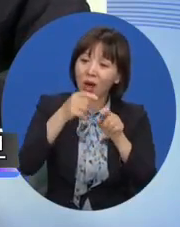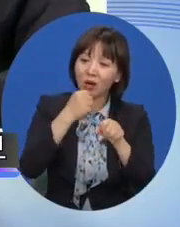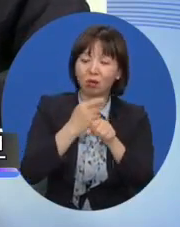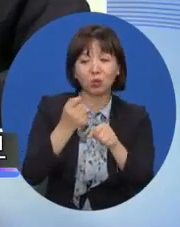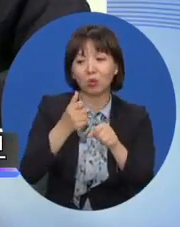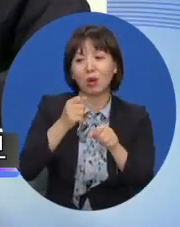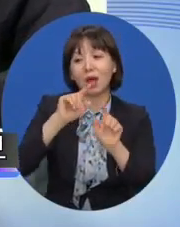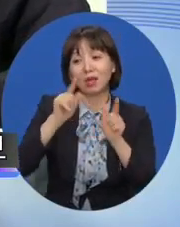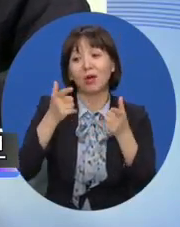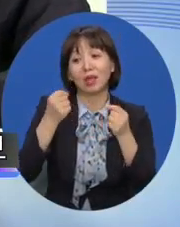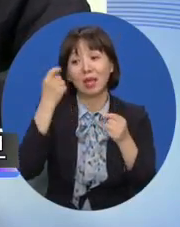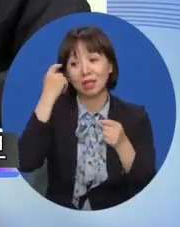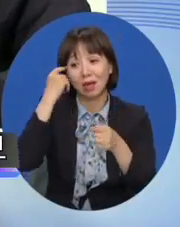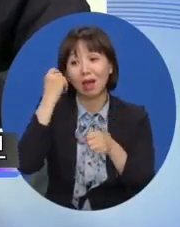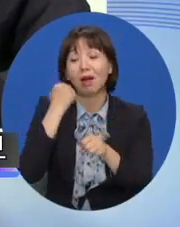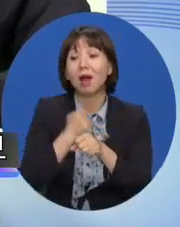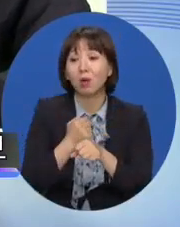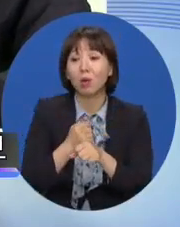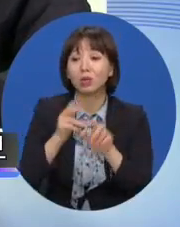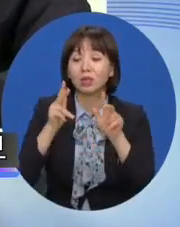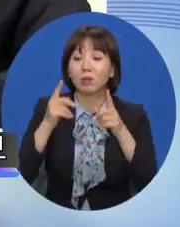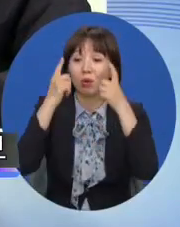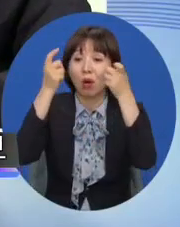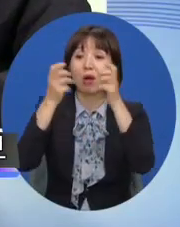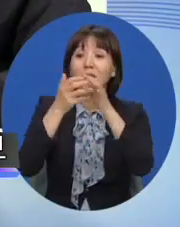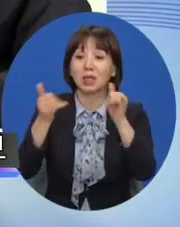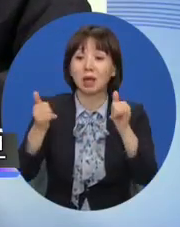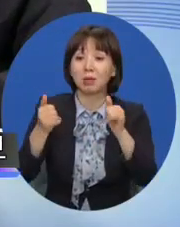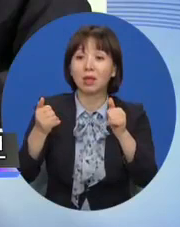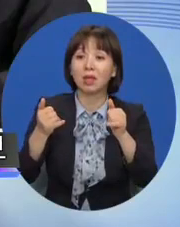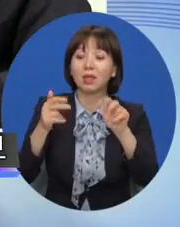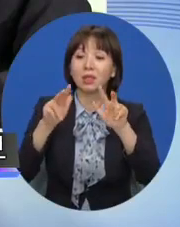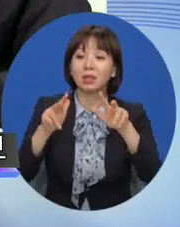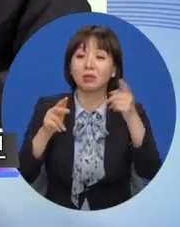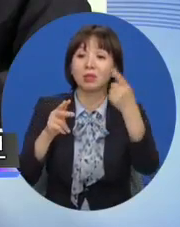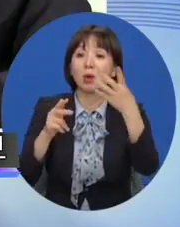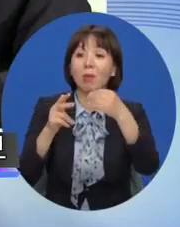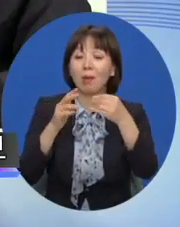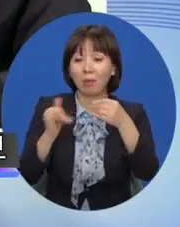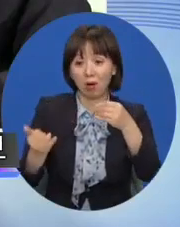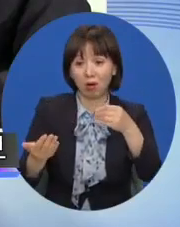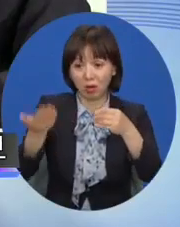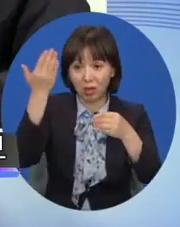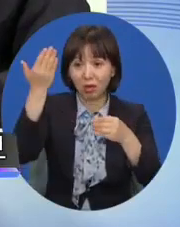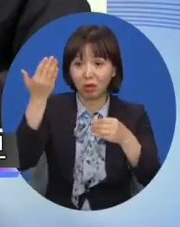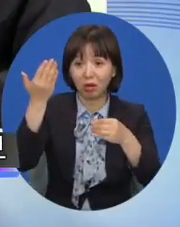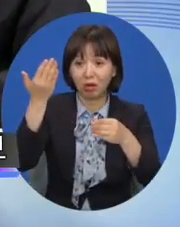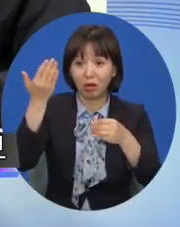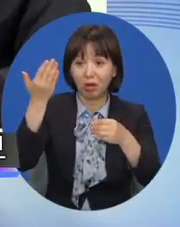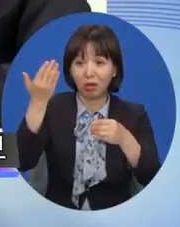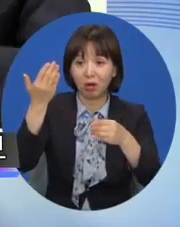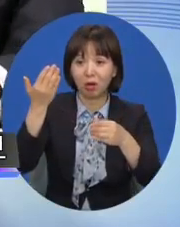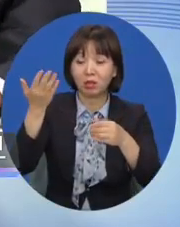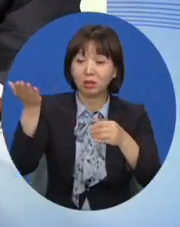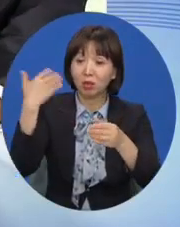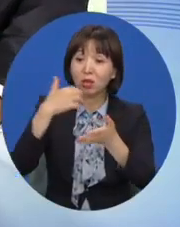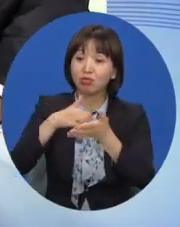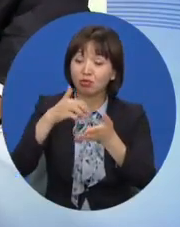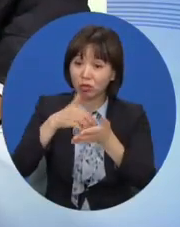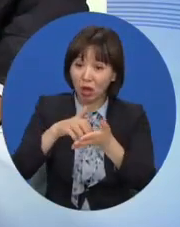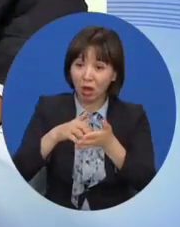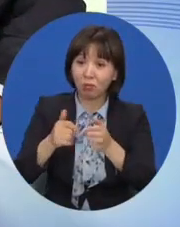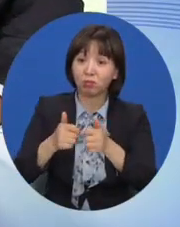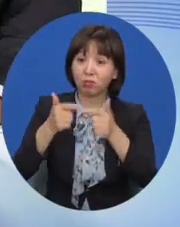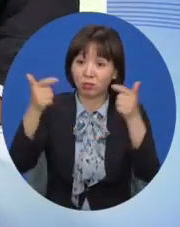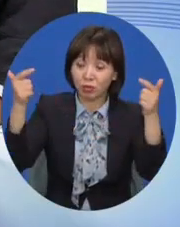하고 또 우리가 지금 관광객이 아마 천만 명 관광객이 늘었다고 했지 않습니까? 그전에 그거 숫자가 안 됐던 게 늘어서